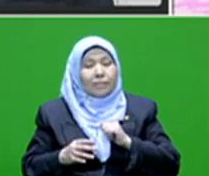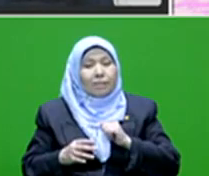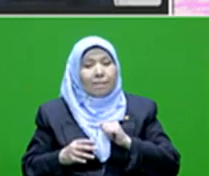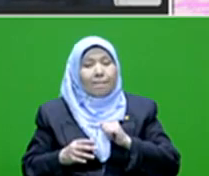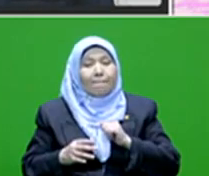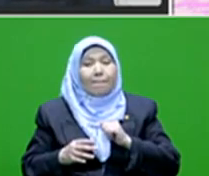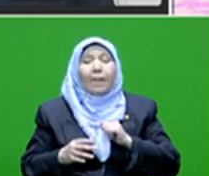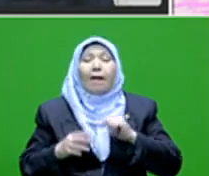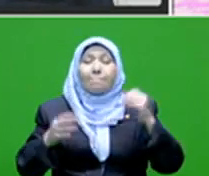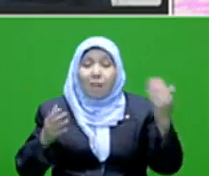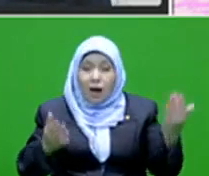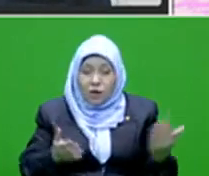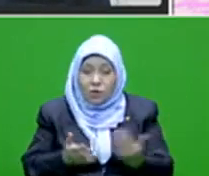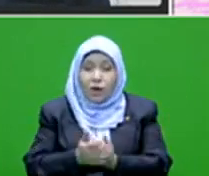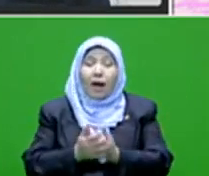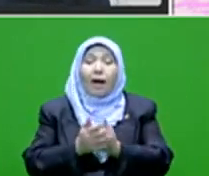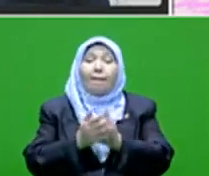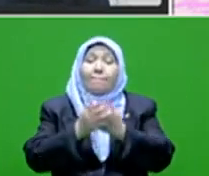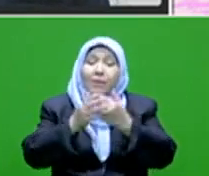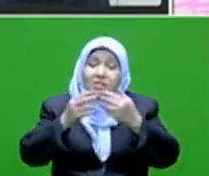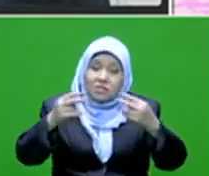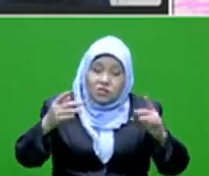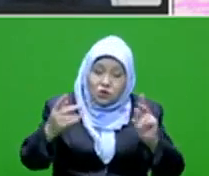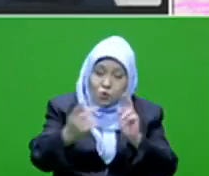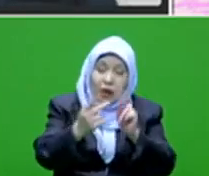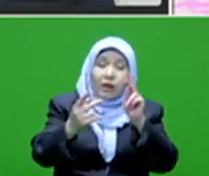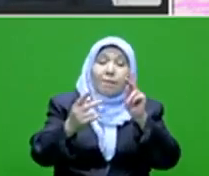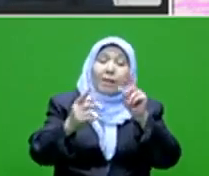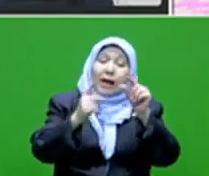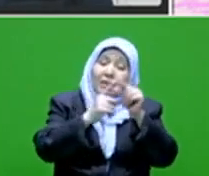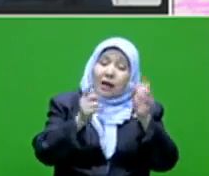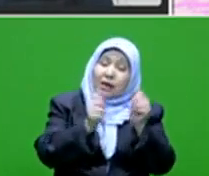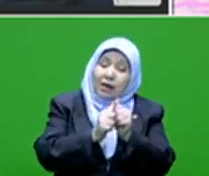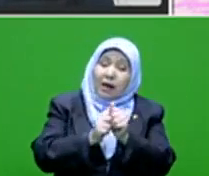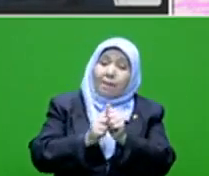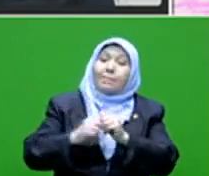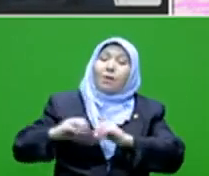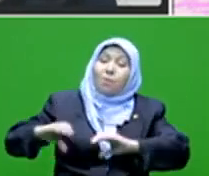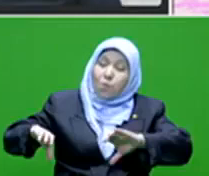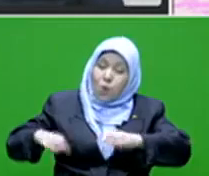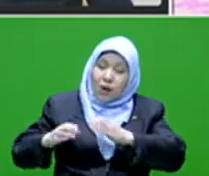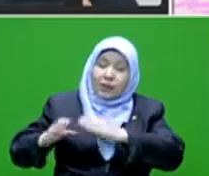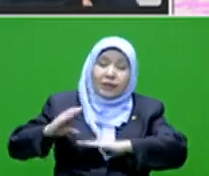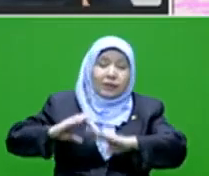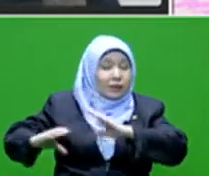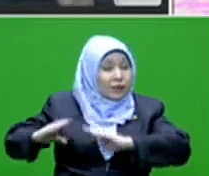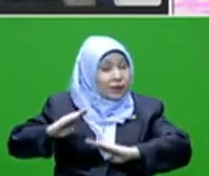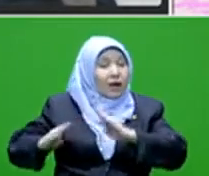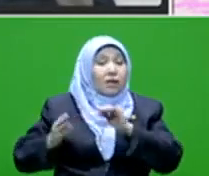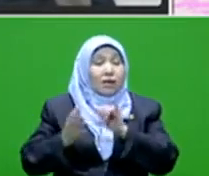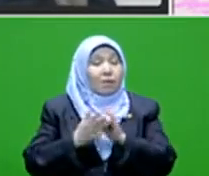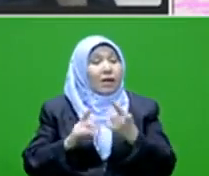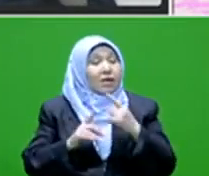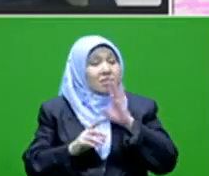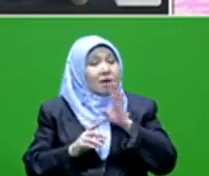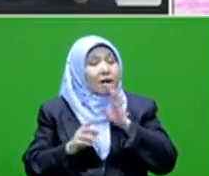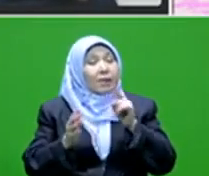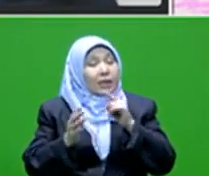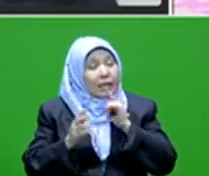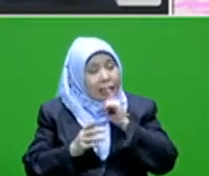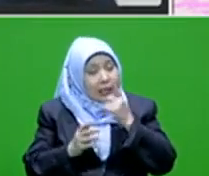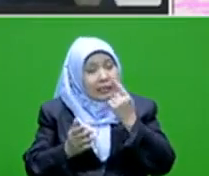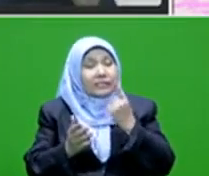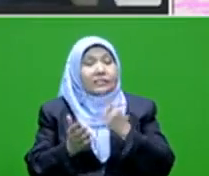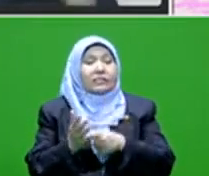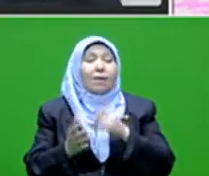kafirun. Barulah ngam perkataan dia dengan perbuatan dia. Dia sendiri tak putus asa. Ustaz Don, bila Ustaz dia cakap begini, memang sebenarnya